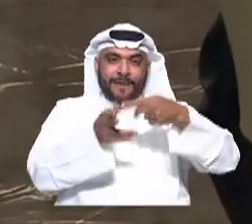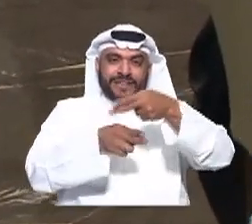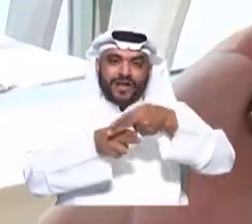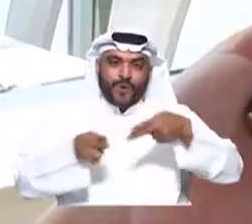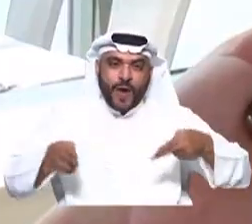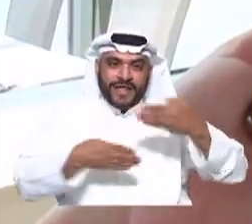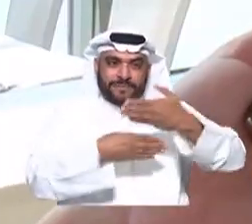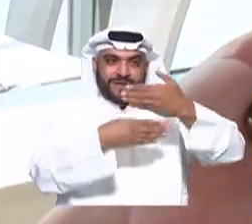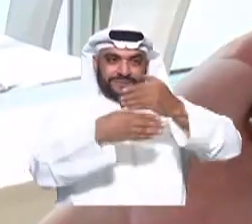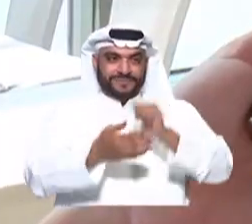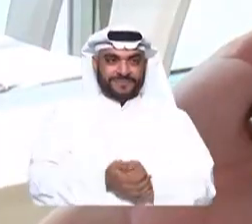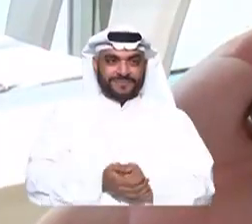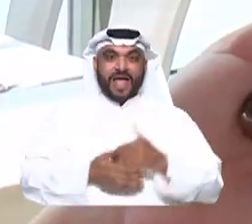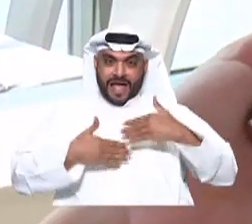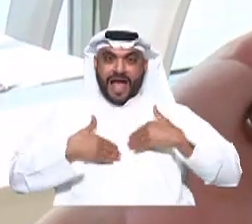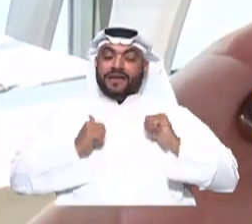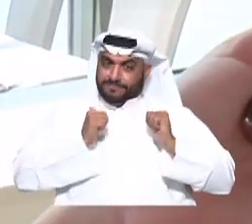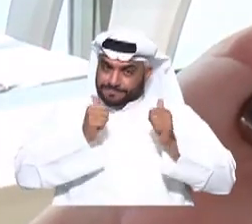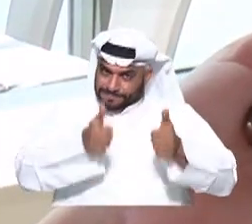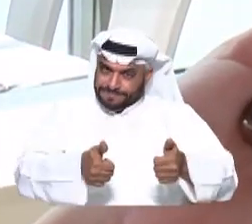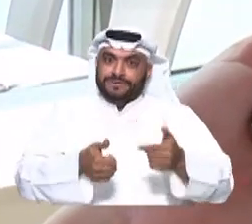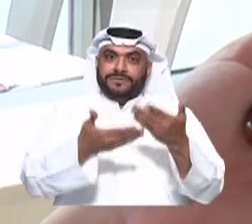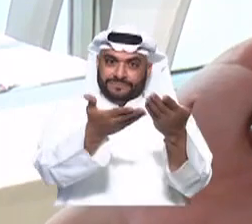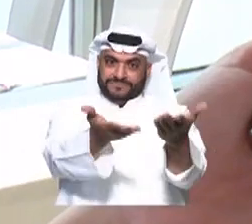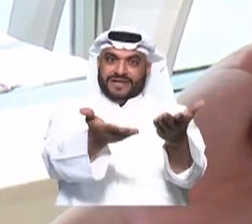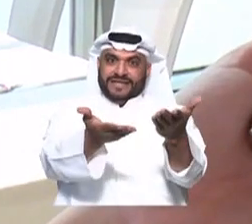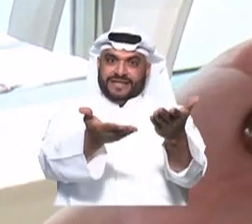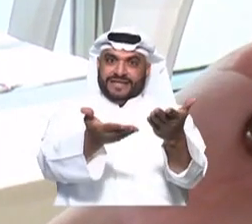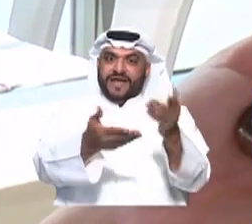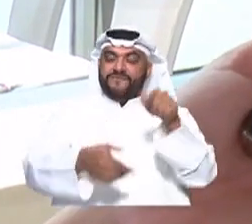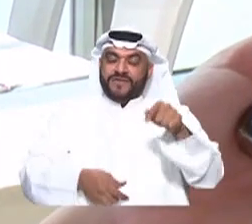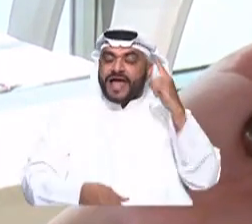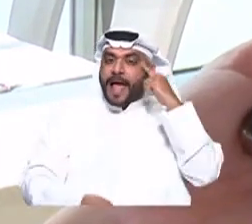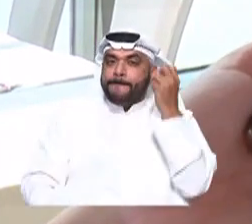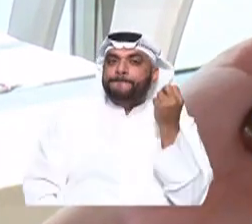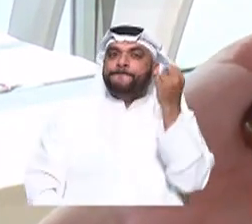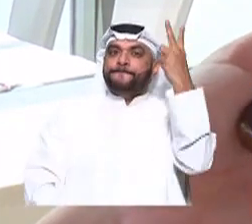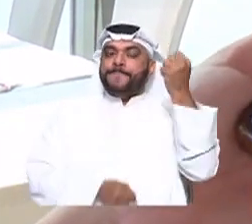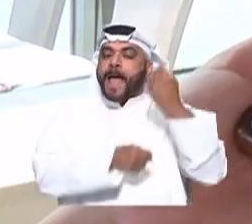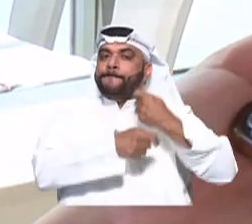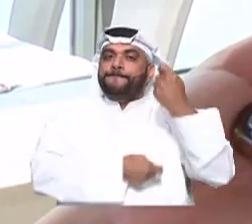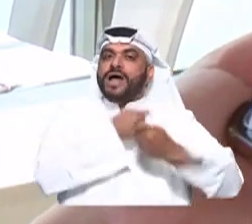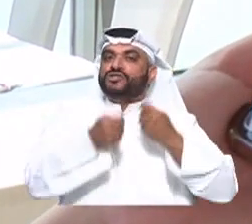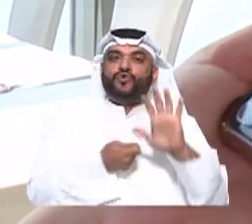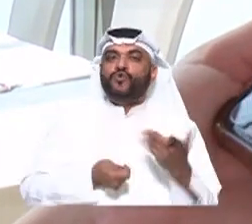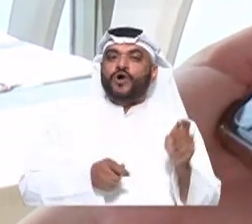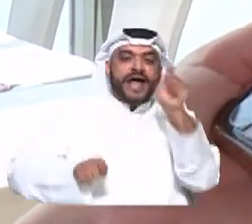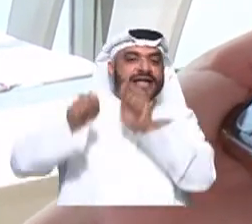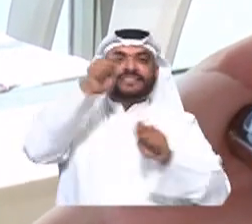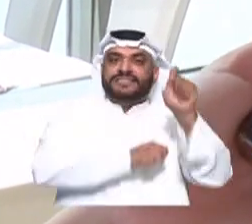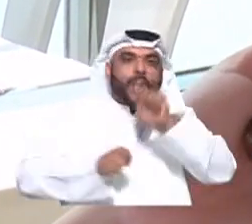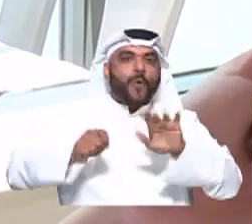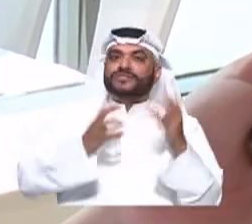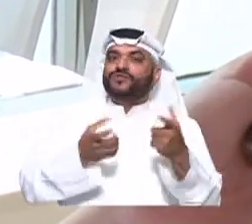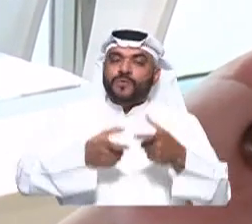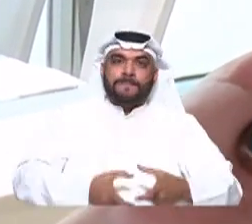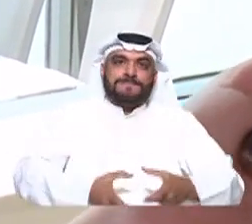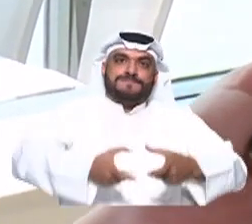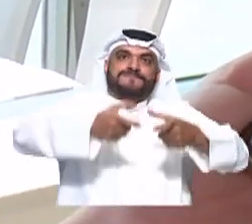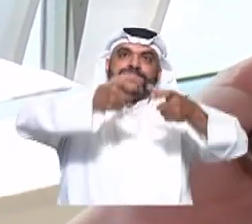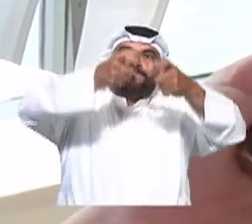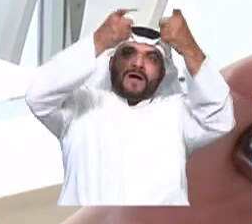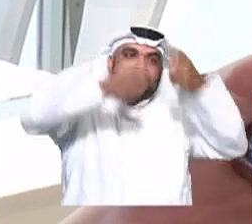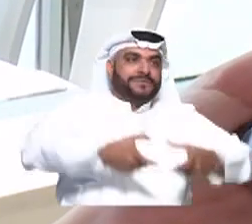الكويت. المساهمة في المشروع الوطني لتصميم مجسمات ونصب